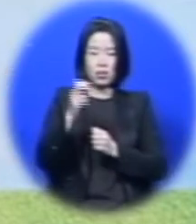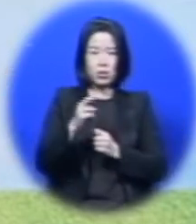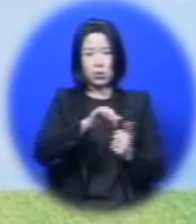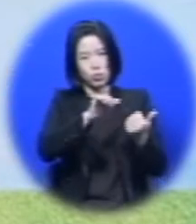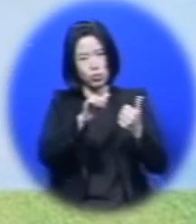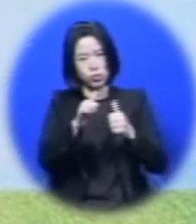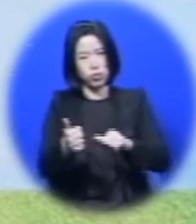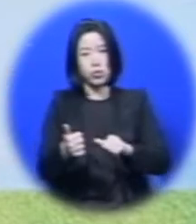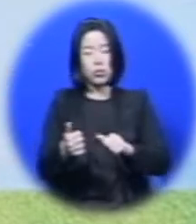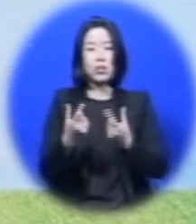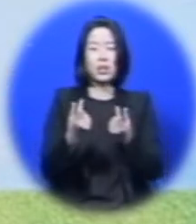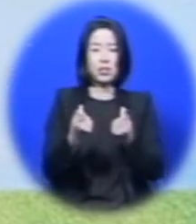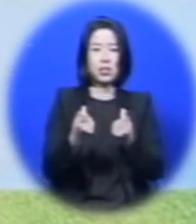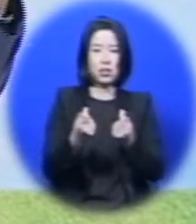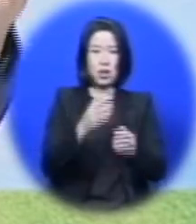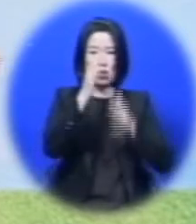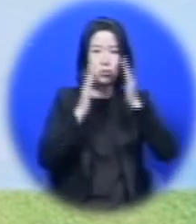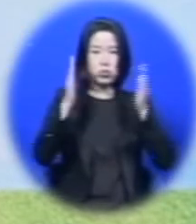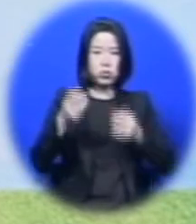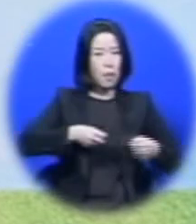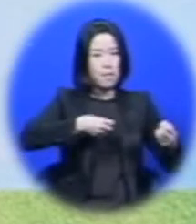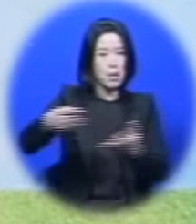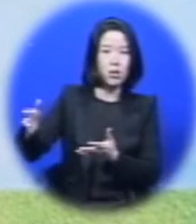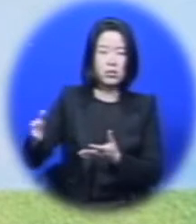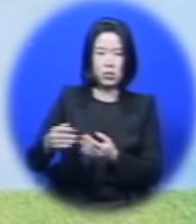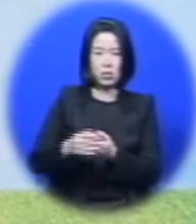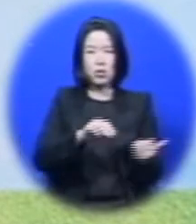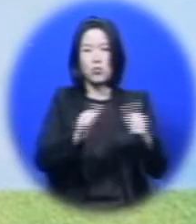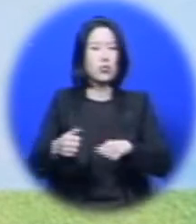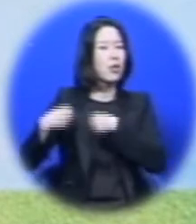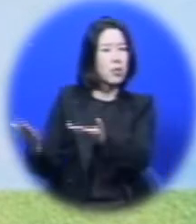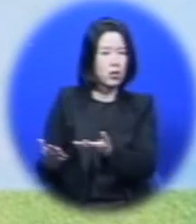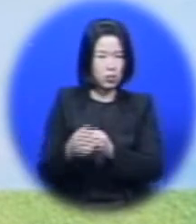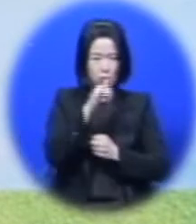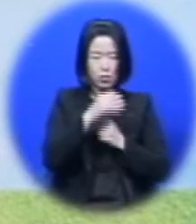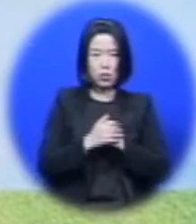죽을 지경이 되어서 숲속에 버려졌어요. 죽으라는 거지.